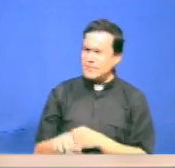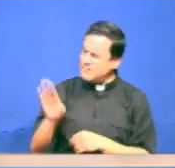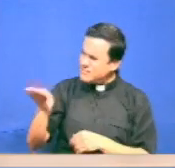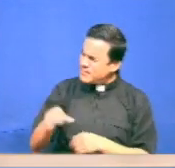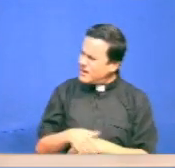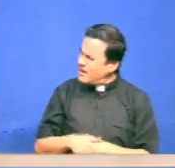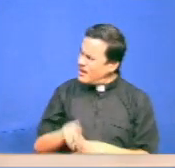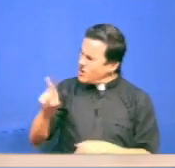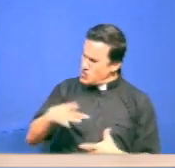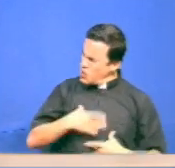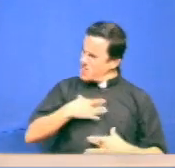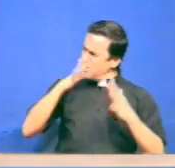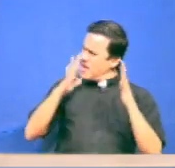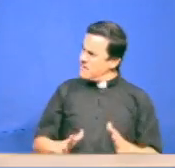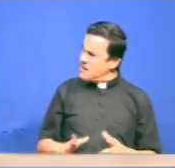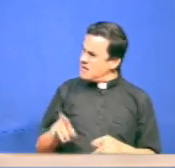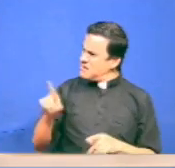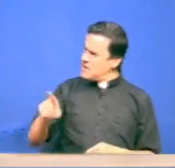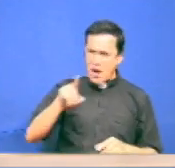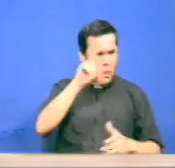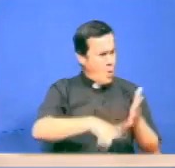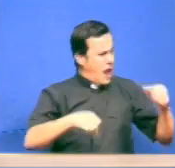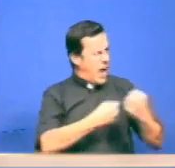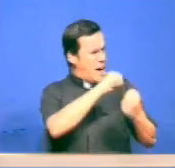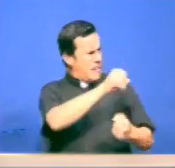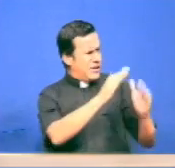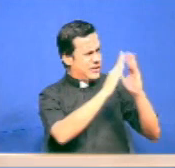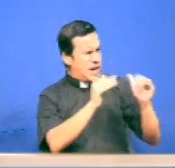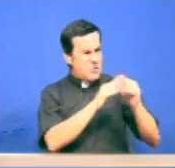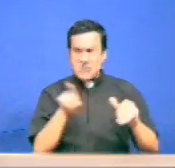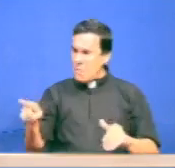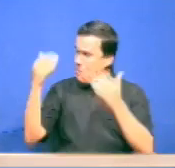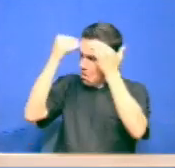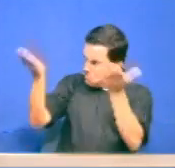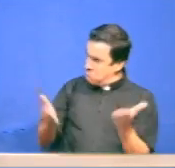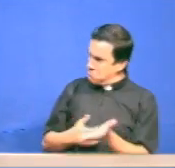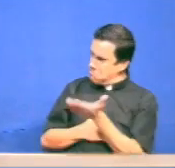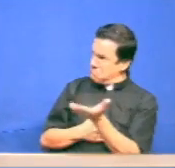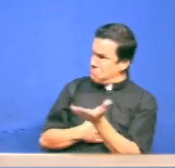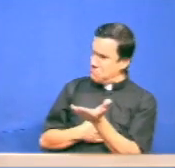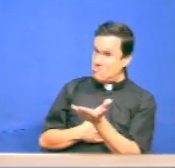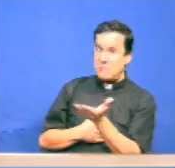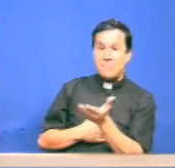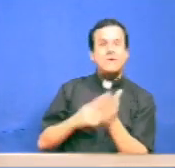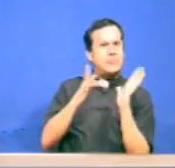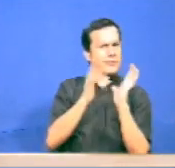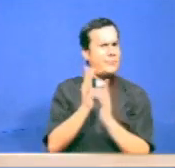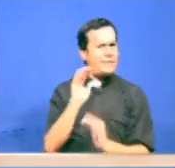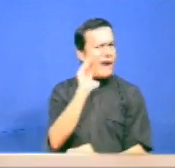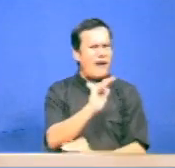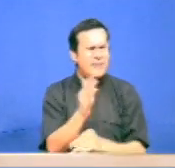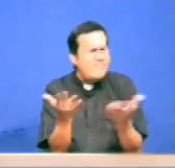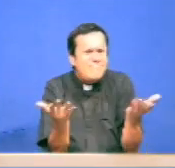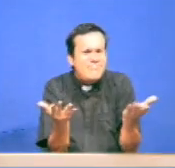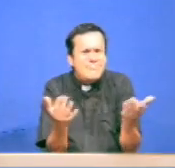mgeni wa pekee Yerusalemu asiyejua yaliyotendeka siku hizi?" Naye akawauliza,